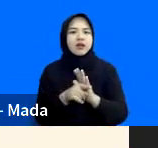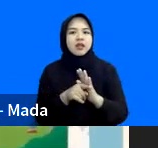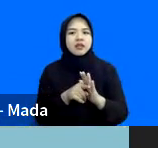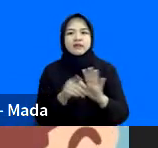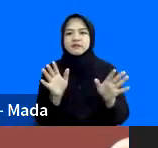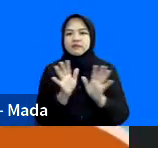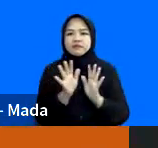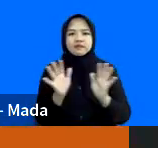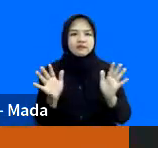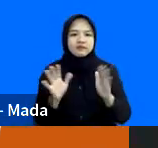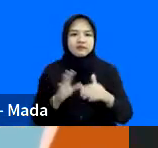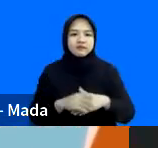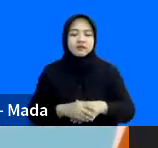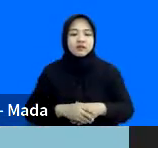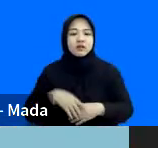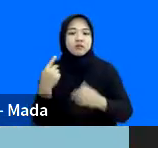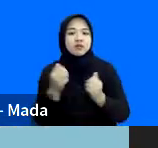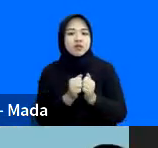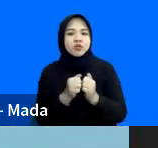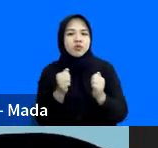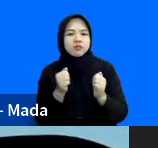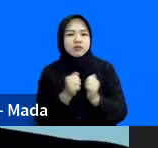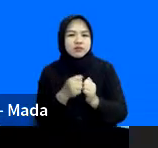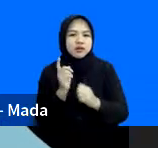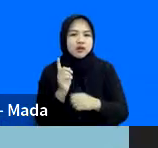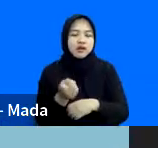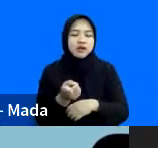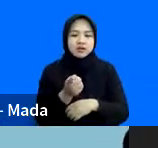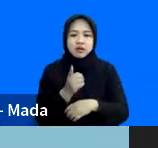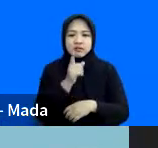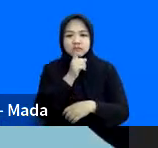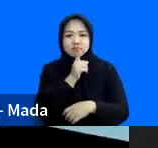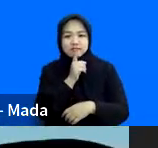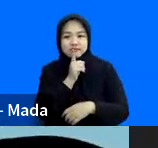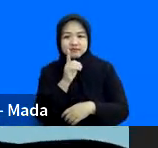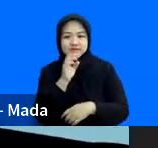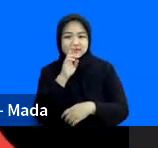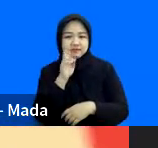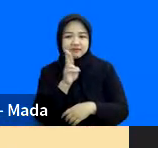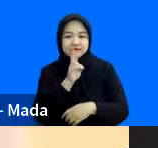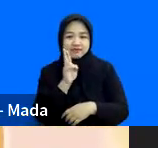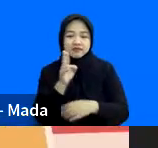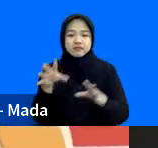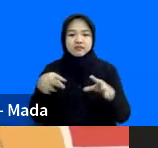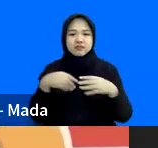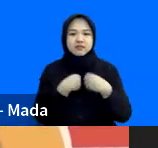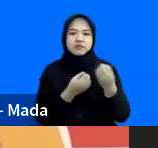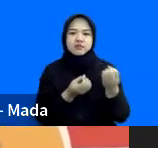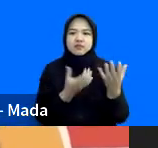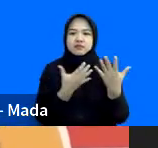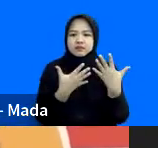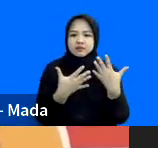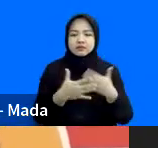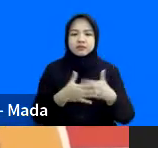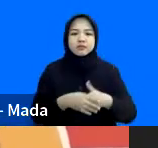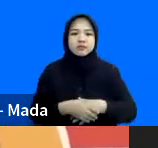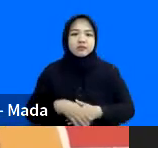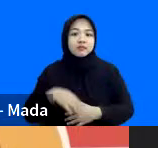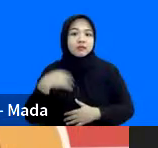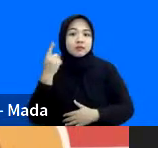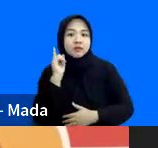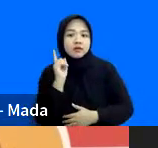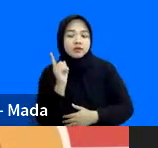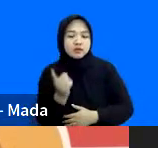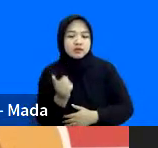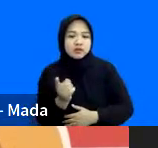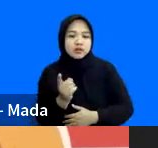individu. Komitmen kami juga mencakup perlindungan terhadap privasi data dan informasi yang diterima. Kami memastikan bahwa